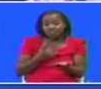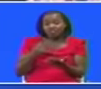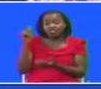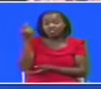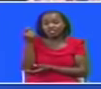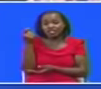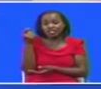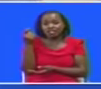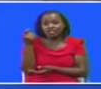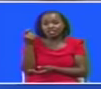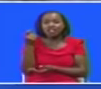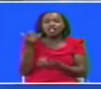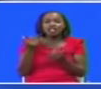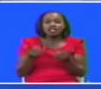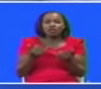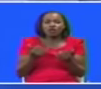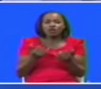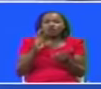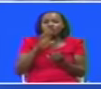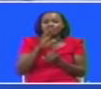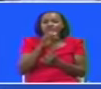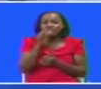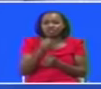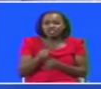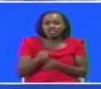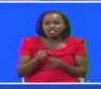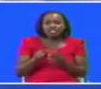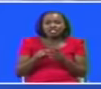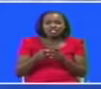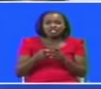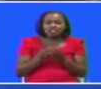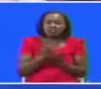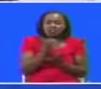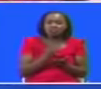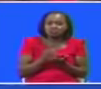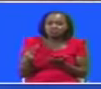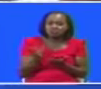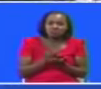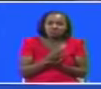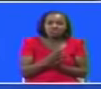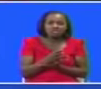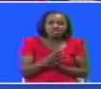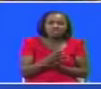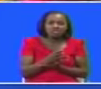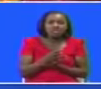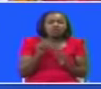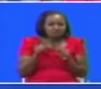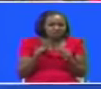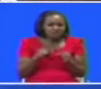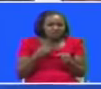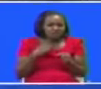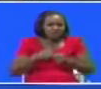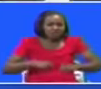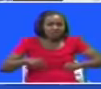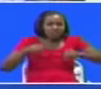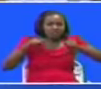Kenya, nadhani sasa tunaelekea mwaka wa 5 tangu kuanza kutumia sera hizi za ugatuzi vilivyo kabisa, je, tunao uwezo wa